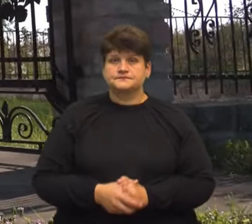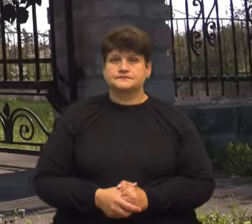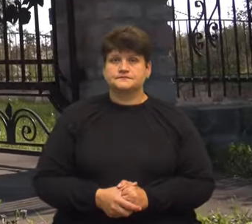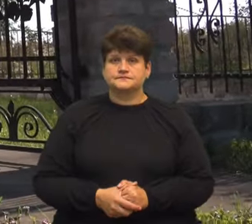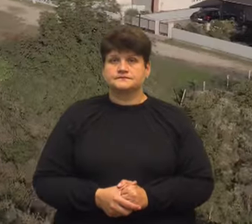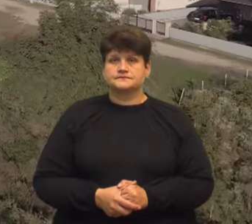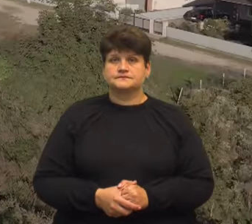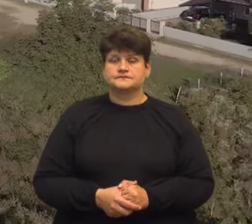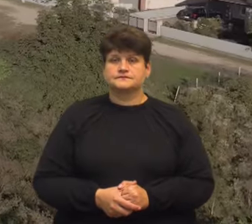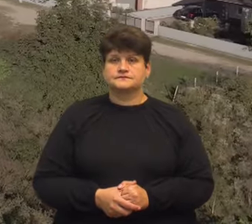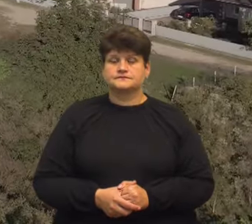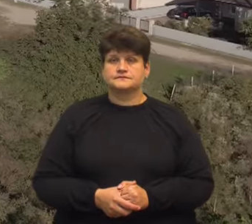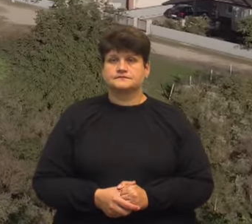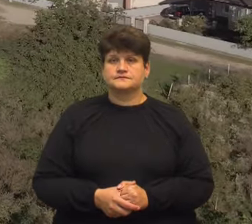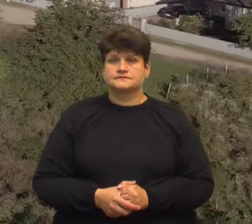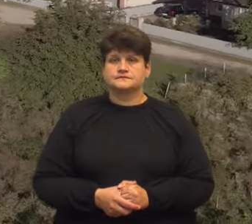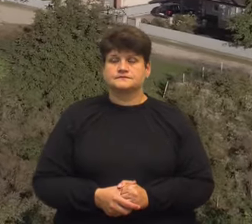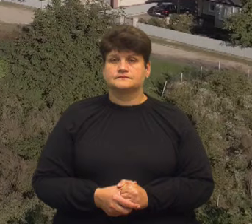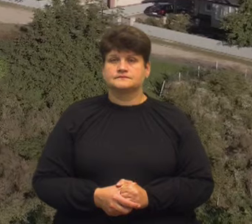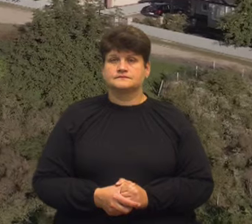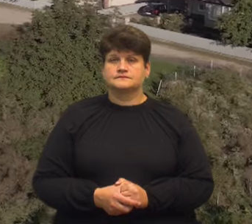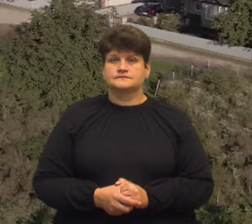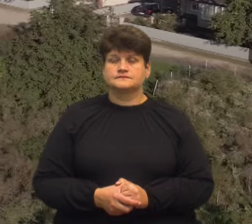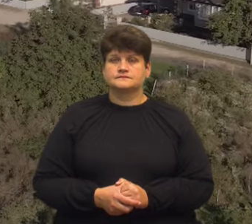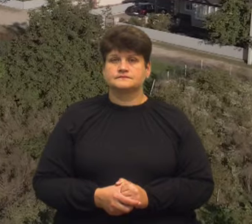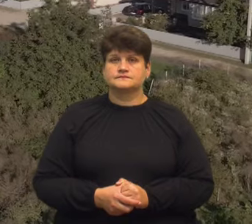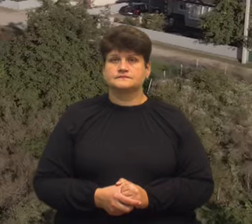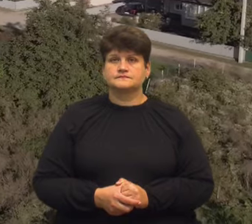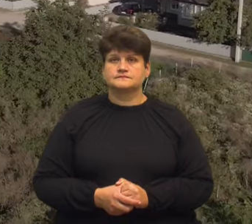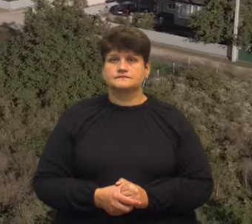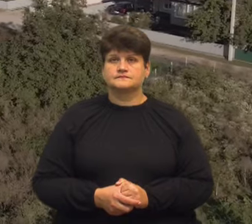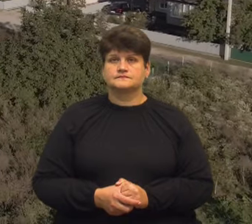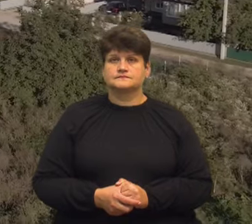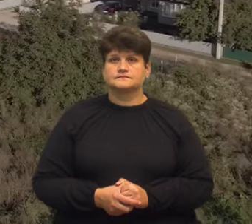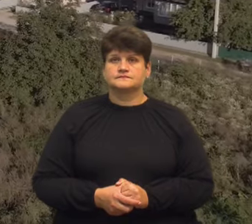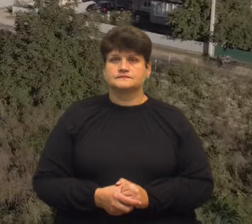Моргун, Людмила Періг, Андрій Міць, Андрій Бодак. Суспільне новини, Тернопільщина.